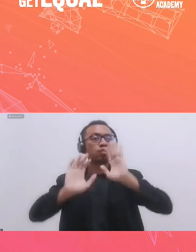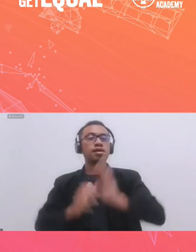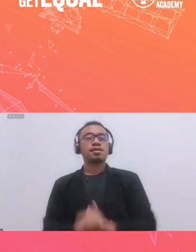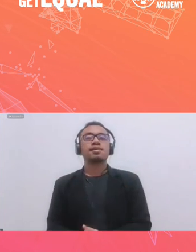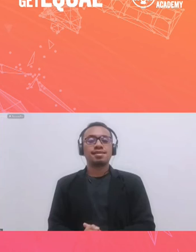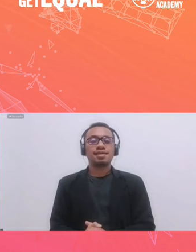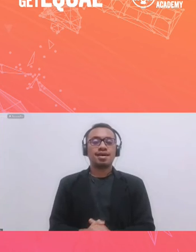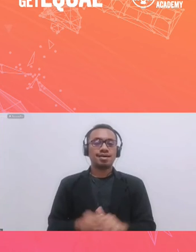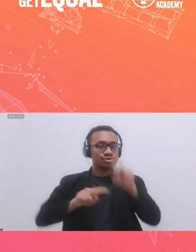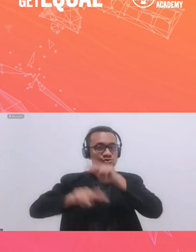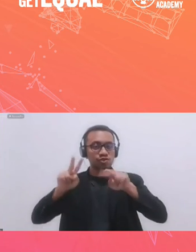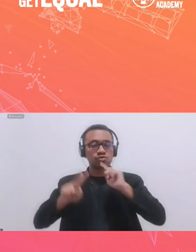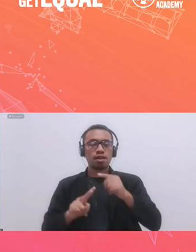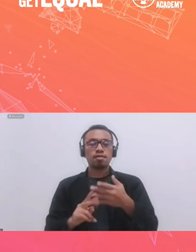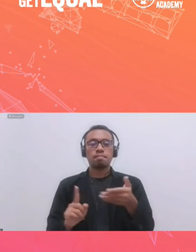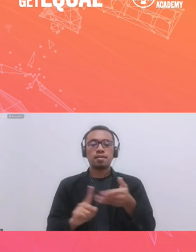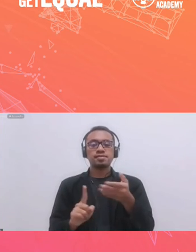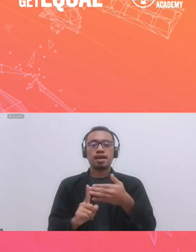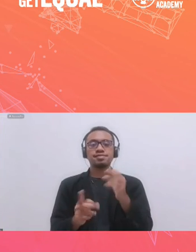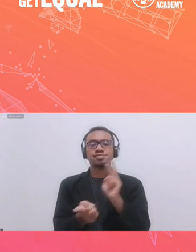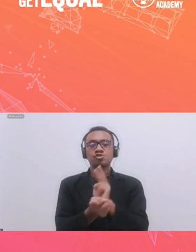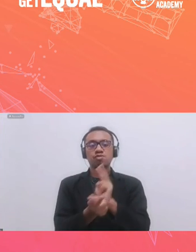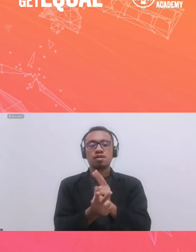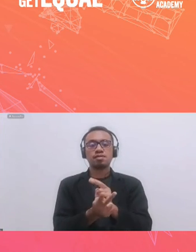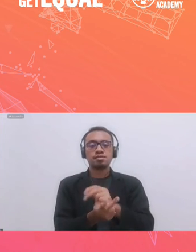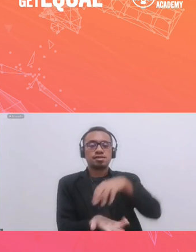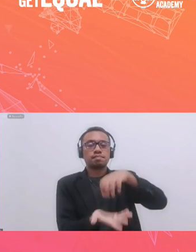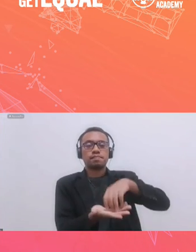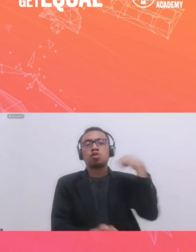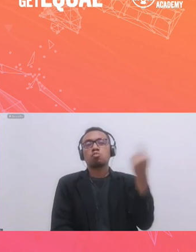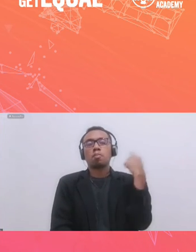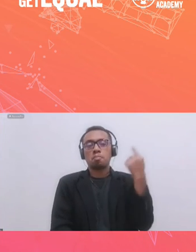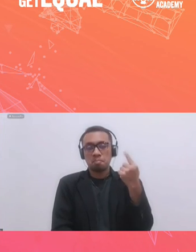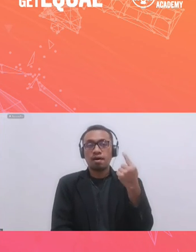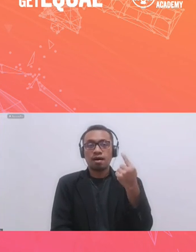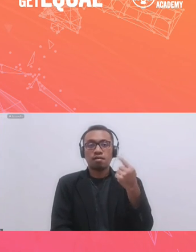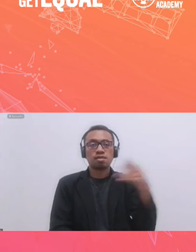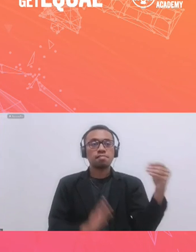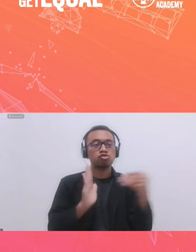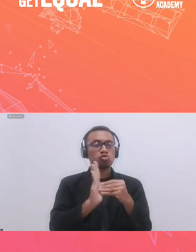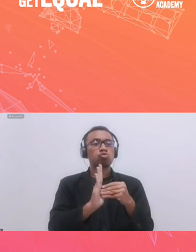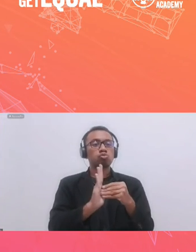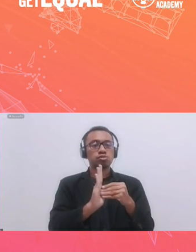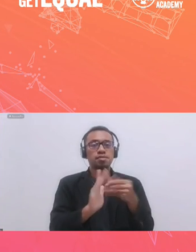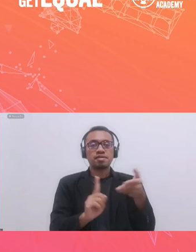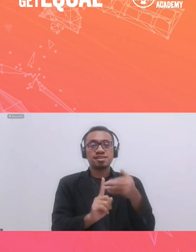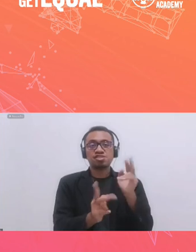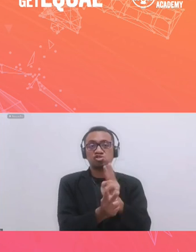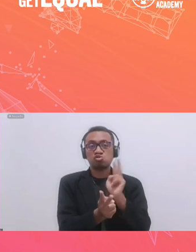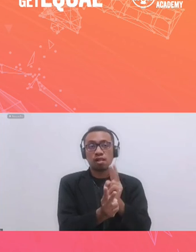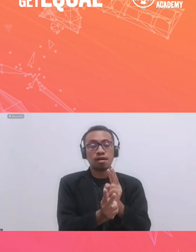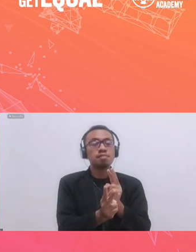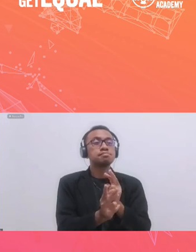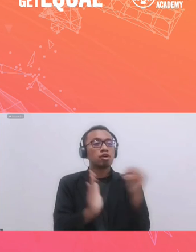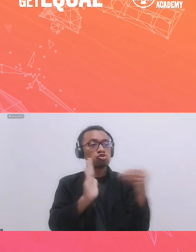belum memasukkan tentang kekerasan di ruang online. Jadi dengan adanya report yang dibuat oleh teman-teman PLAN